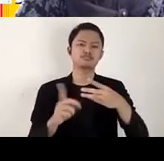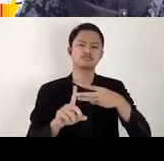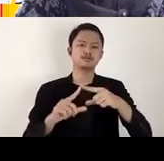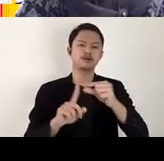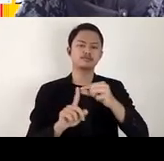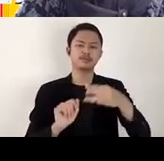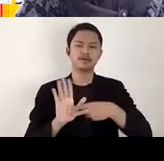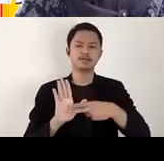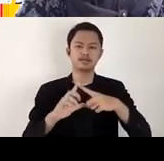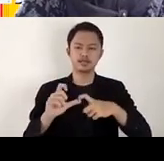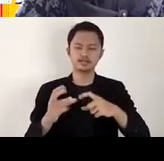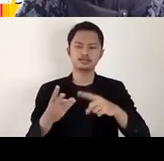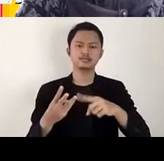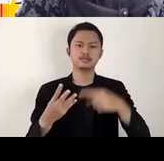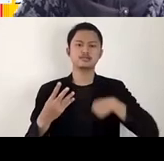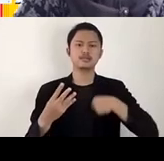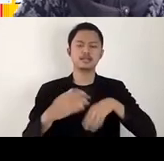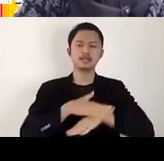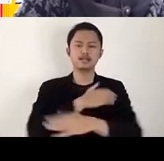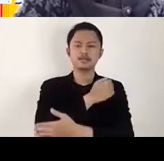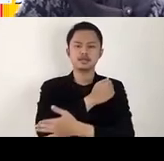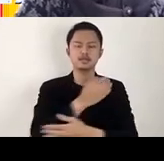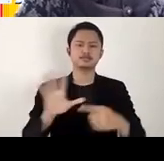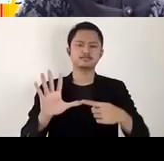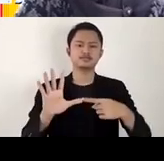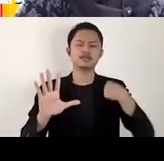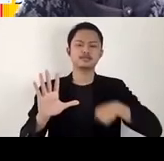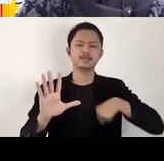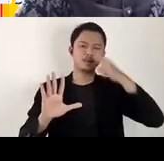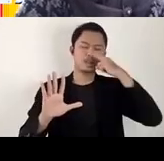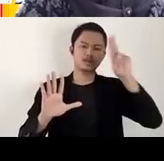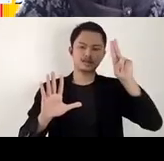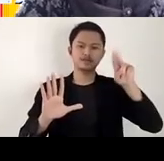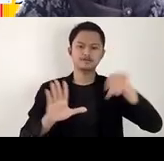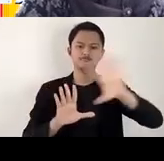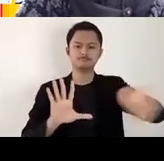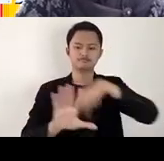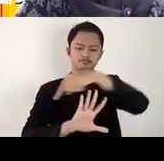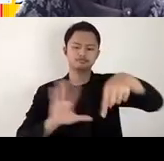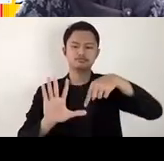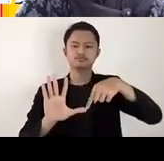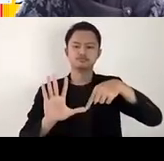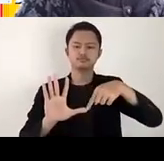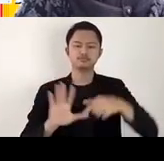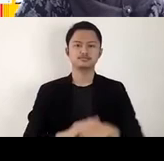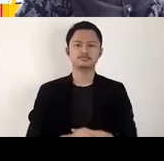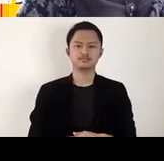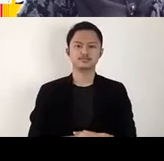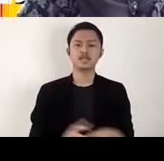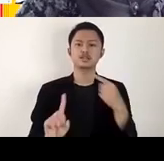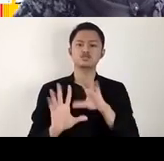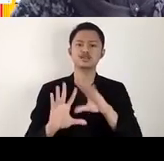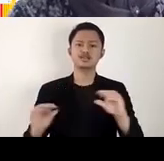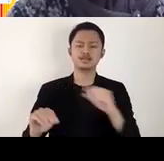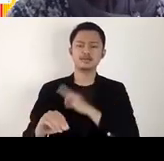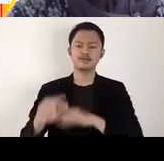kemudian Kemendagri dan kemenlu untuk kas dalam rangka pemekik tas kerja